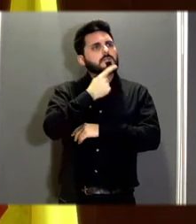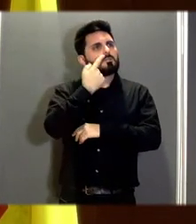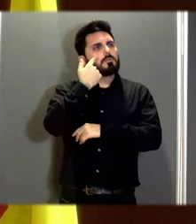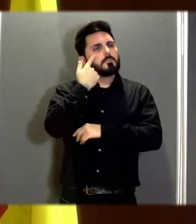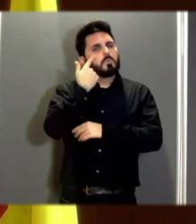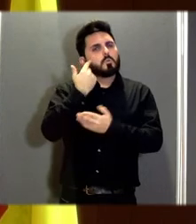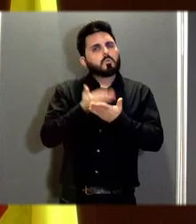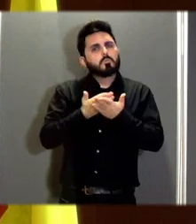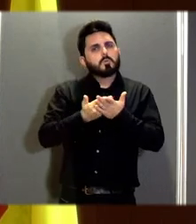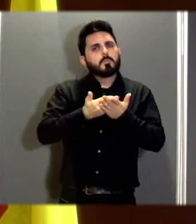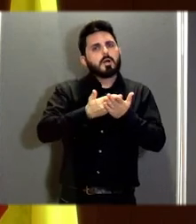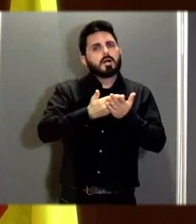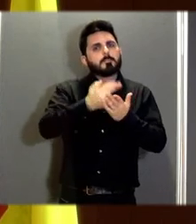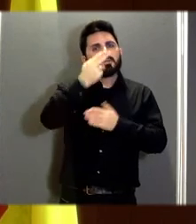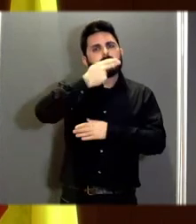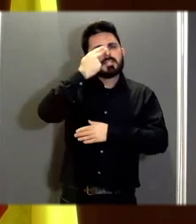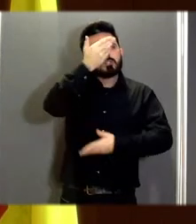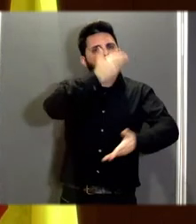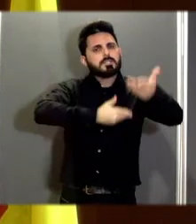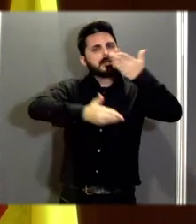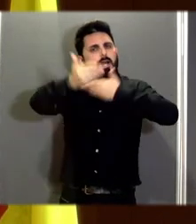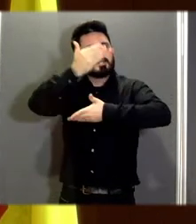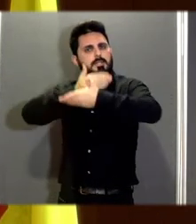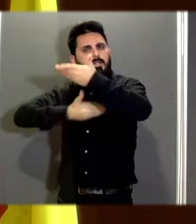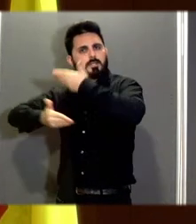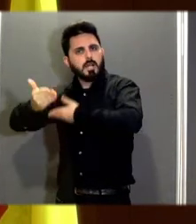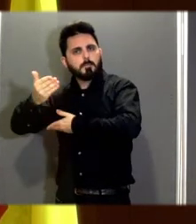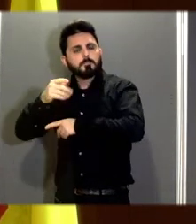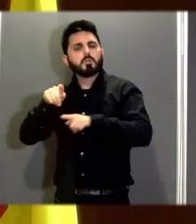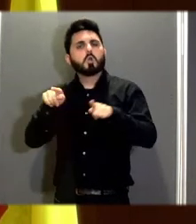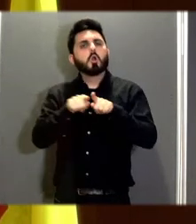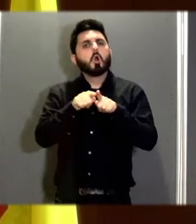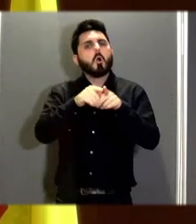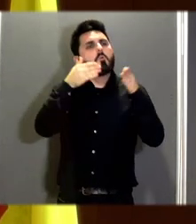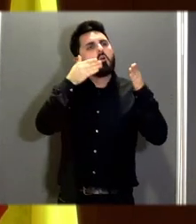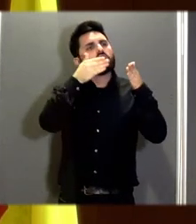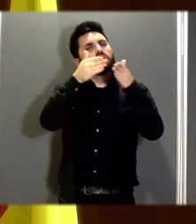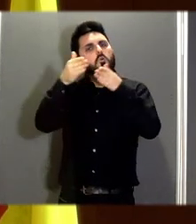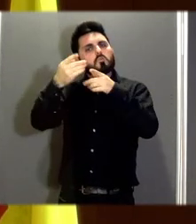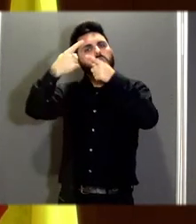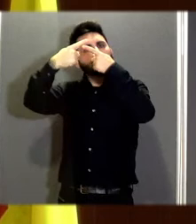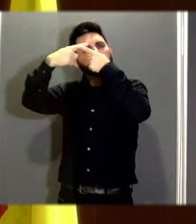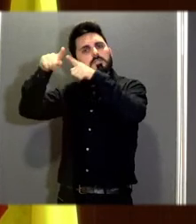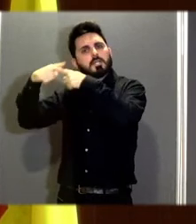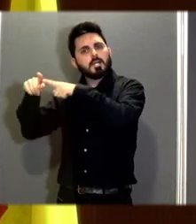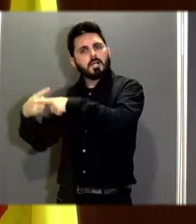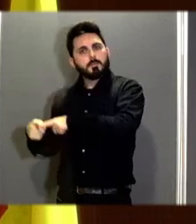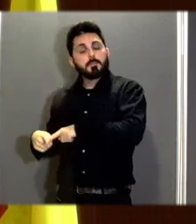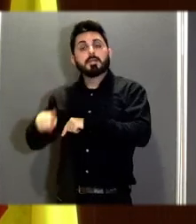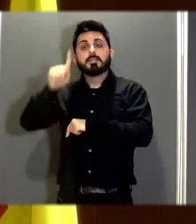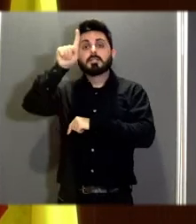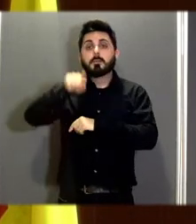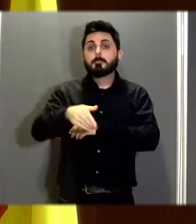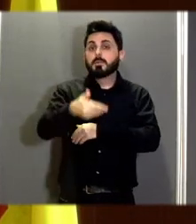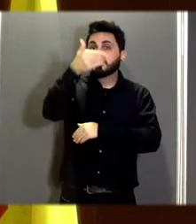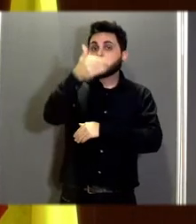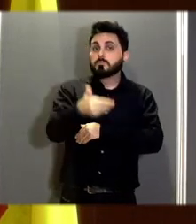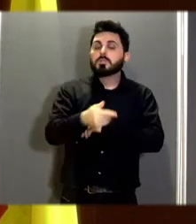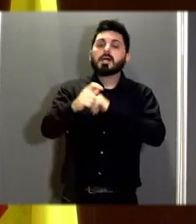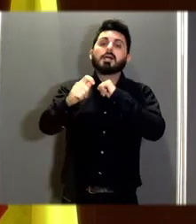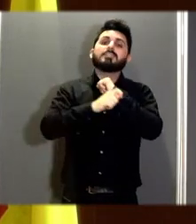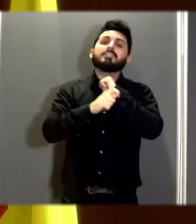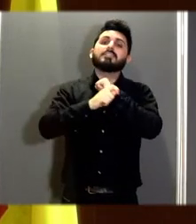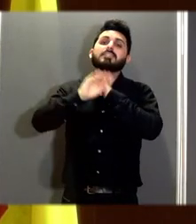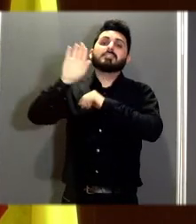fer amb cadascun. Canviant una mica el focus, també és important, com a estratègia exterior a